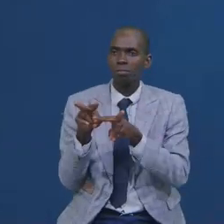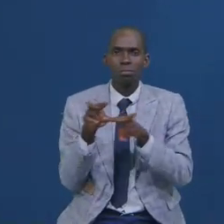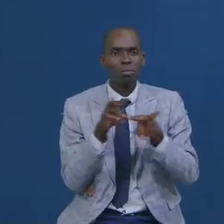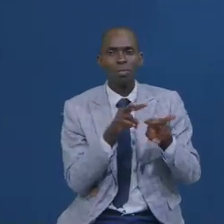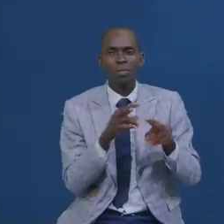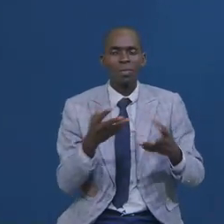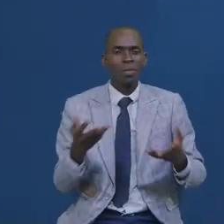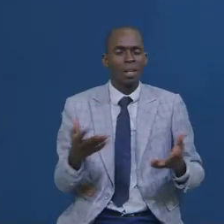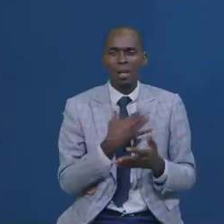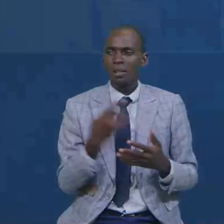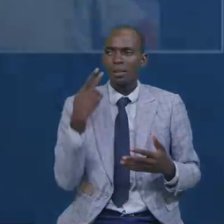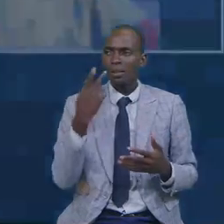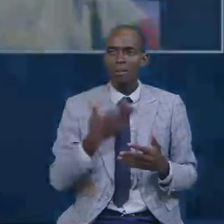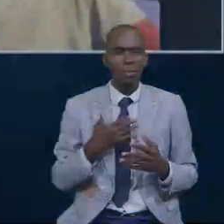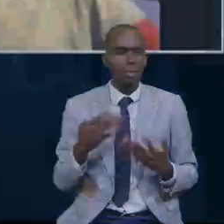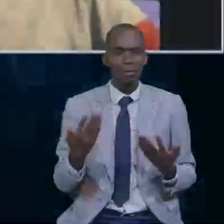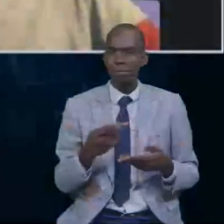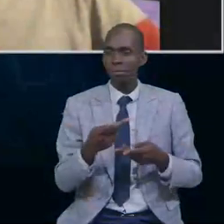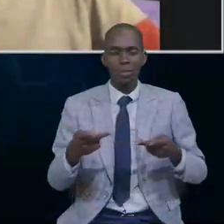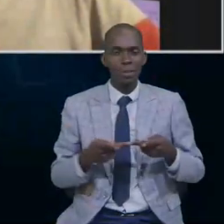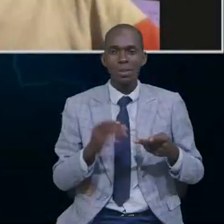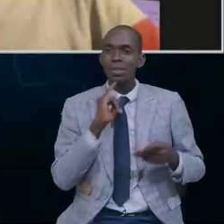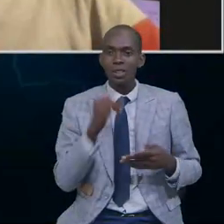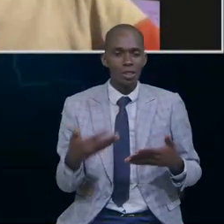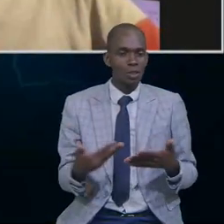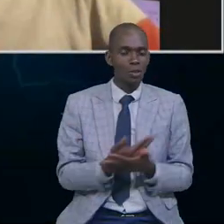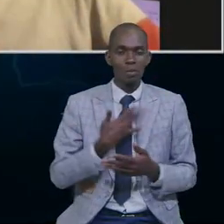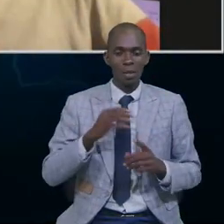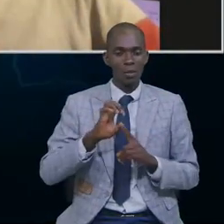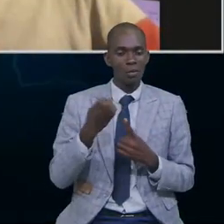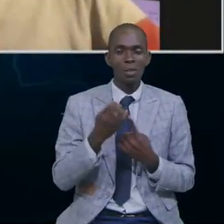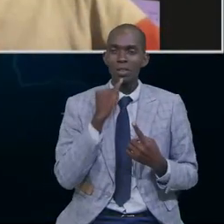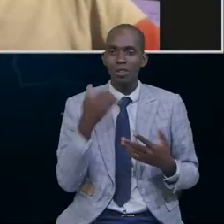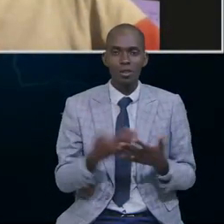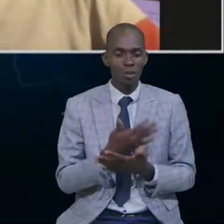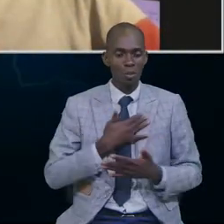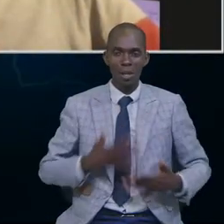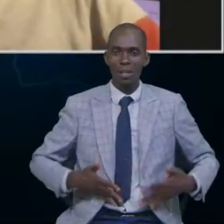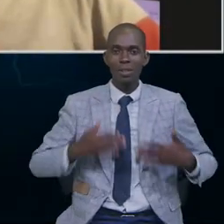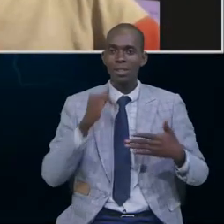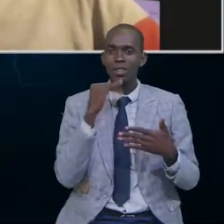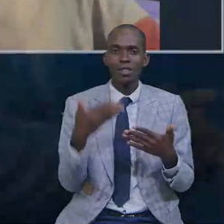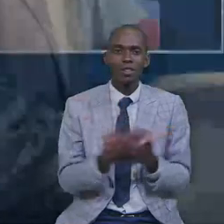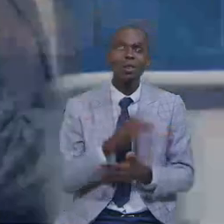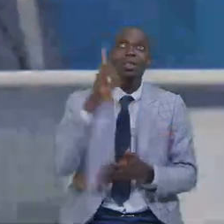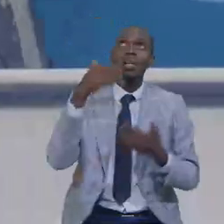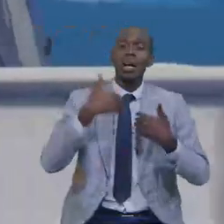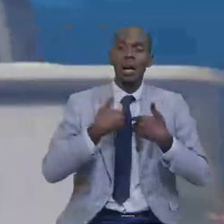toi oh l'environnement est nouveau ma situation est nouvelle ma vie est nouvelle il